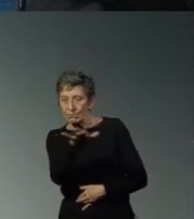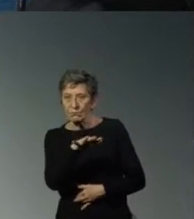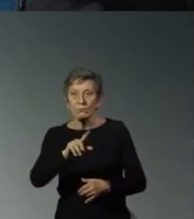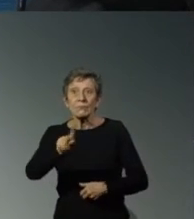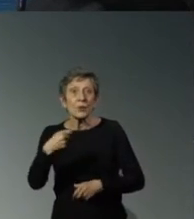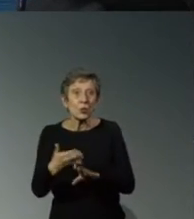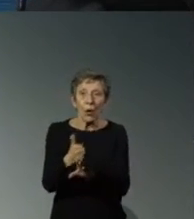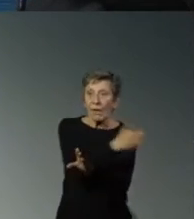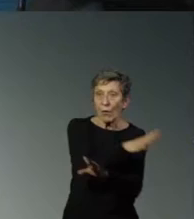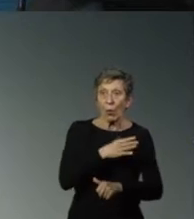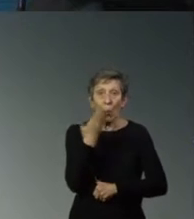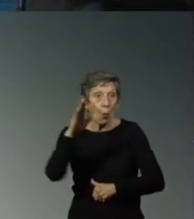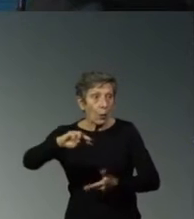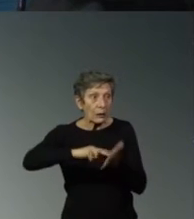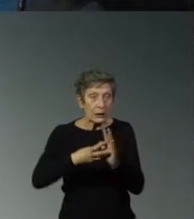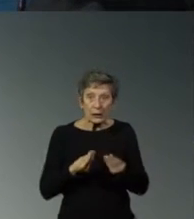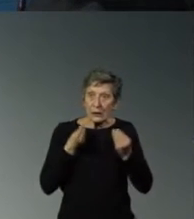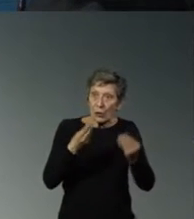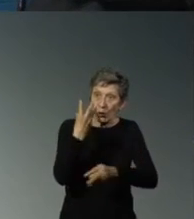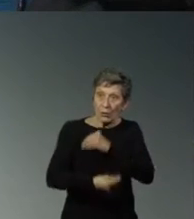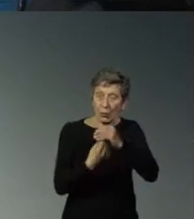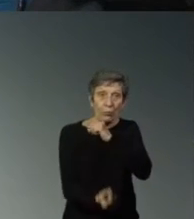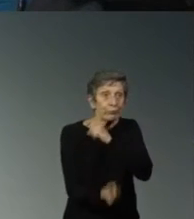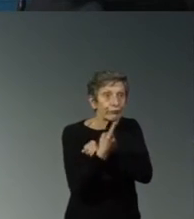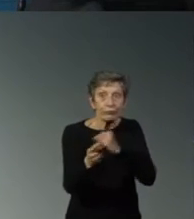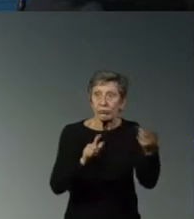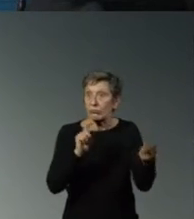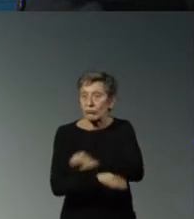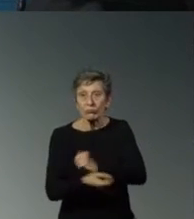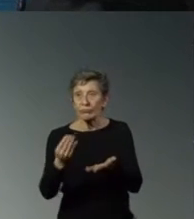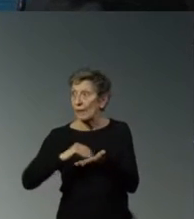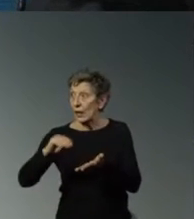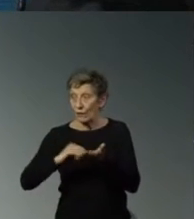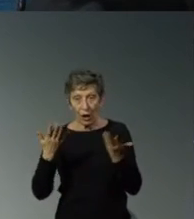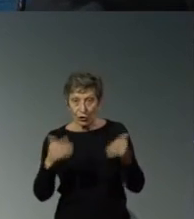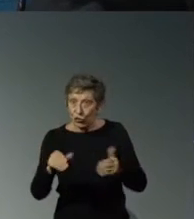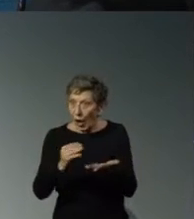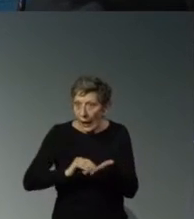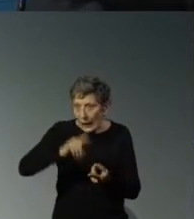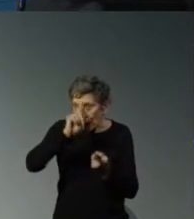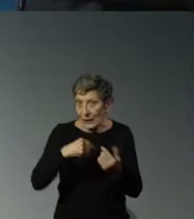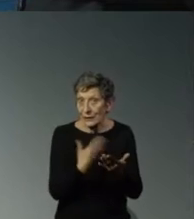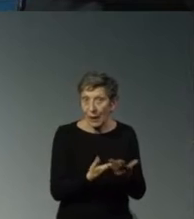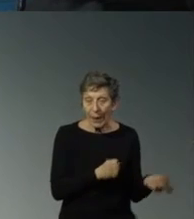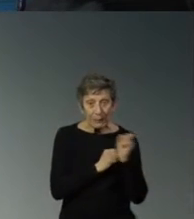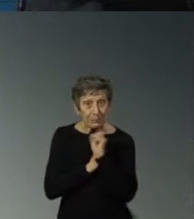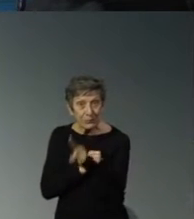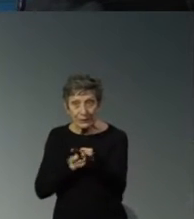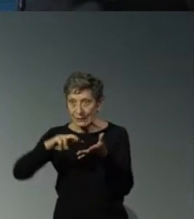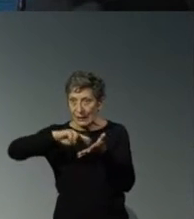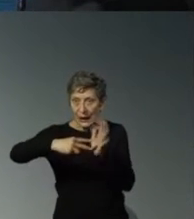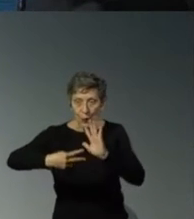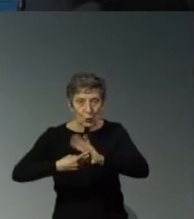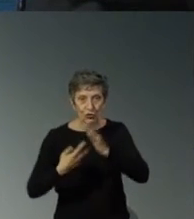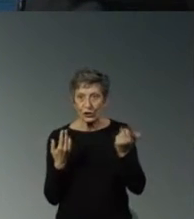y a eu d'autres techniques qui ont révolutionné le monde et les écrivains auraient pu s'y intéresser. D'ailleurs, certains l'ont fait. Mais cette technique-là, cette technologie-là,